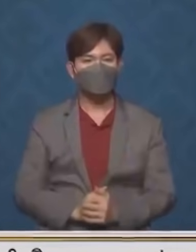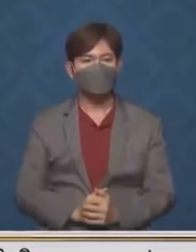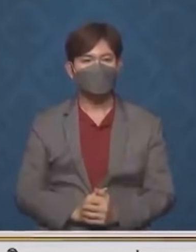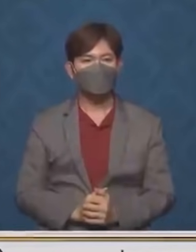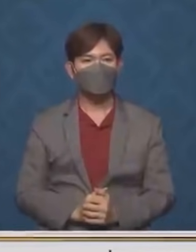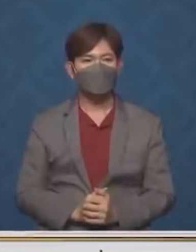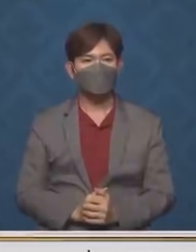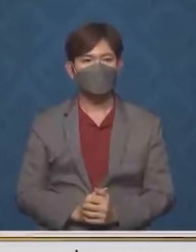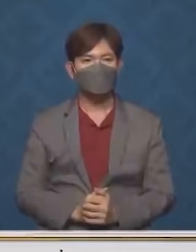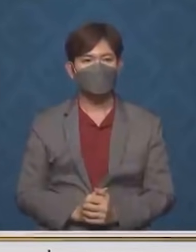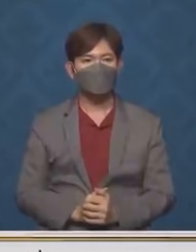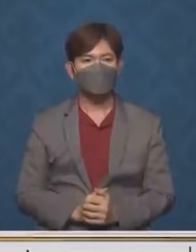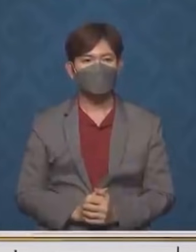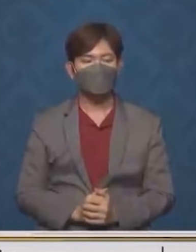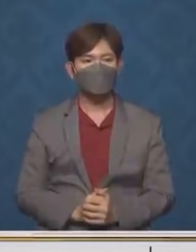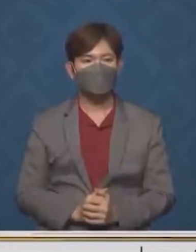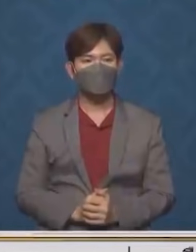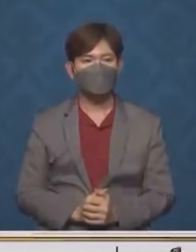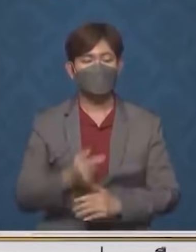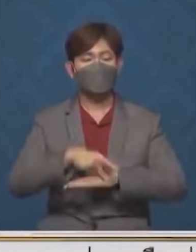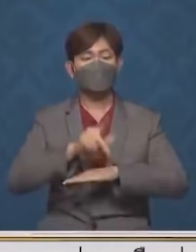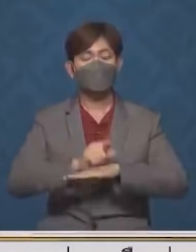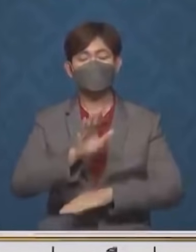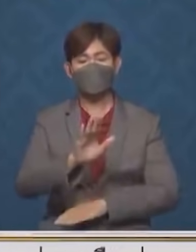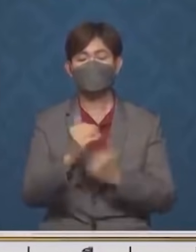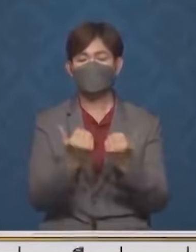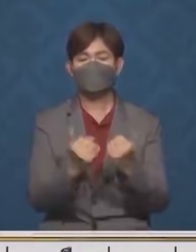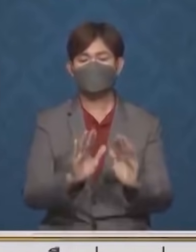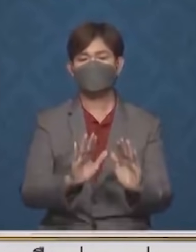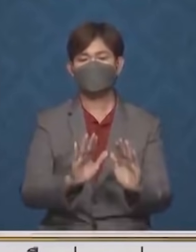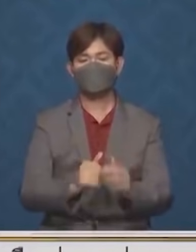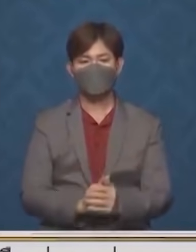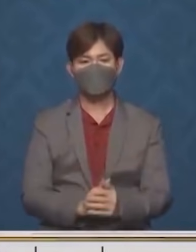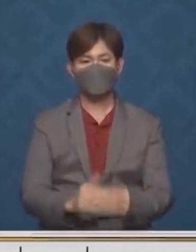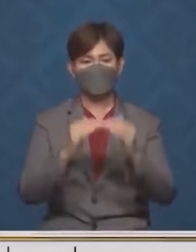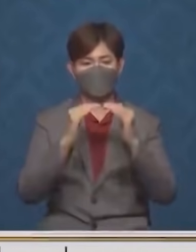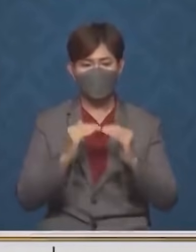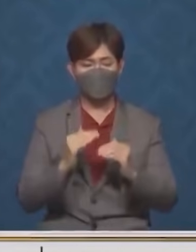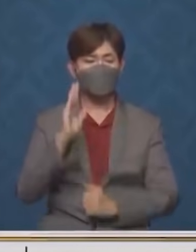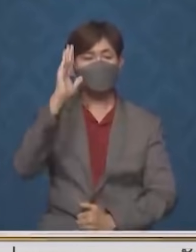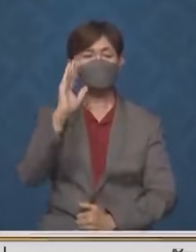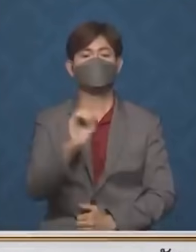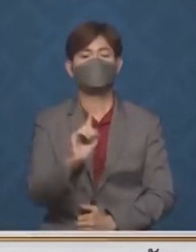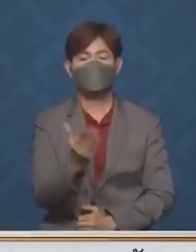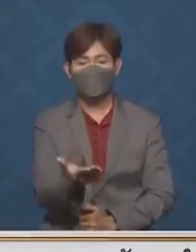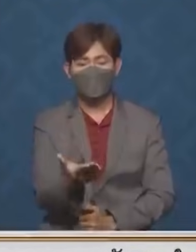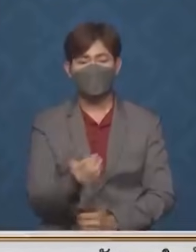อน ผมยังไม่อนุญาตนะครับครับเชิญครับท่านประท้วงอะไรครับเชิญครับท่